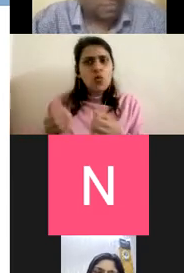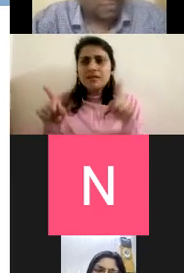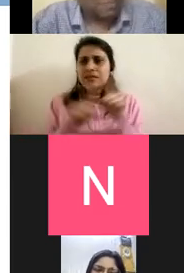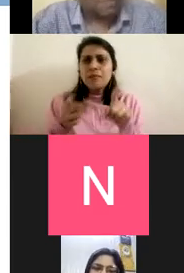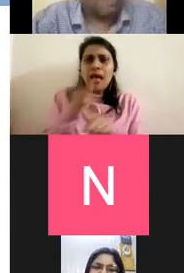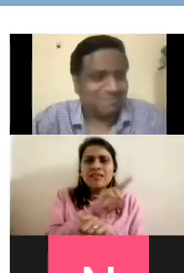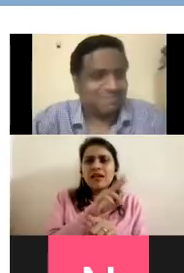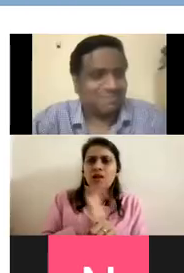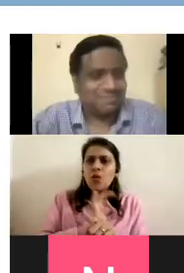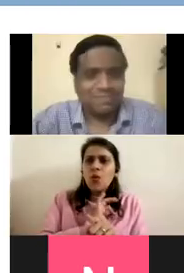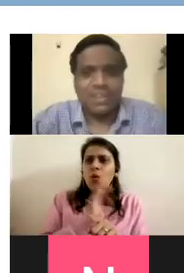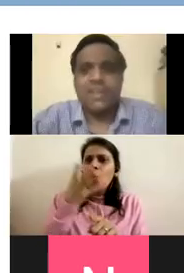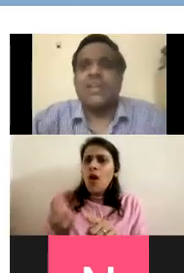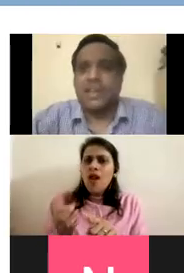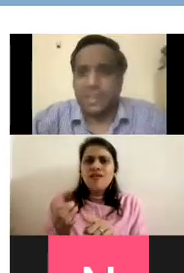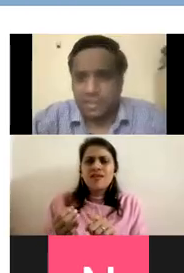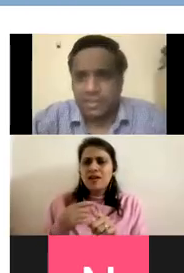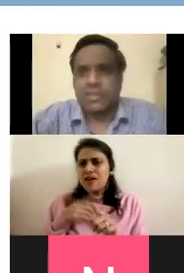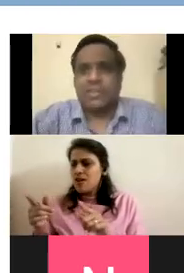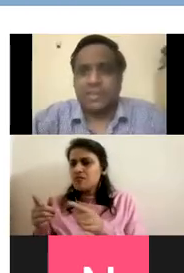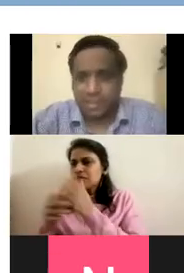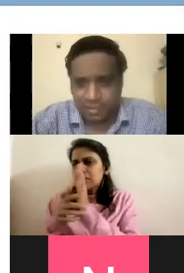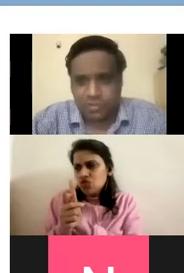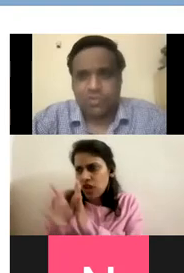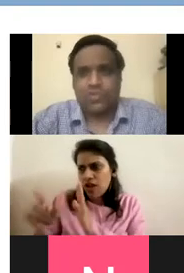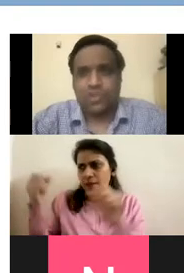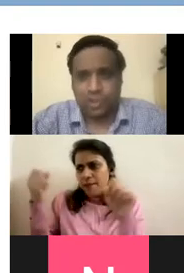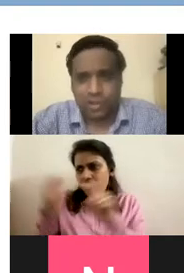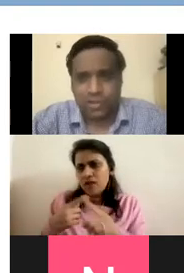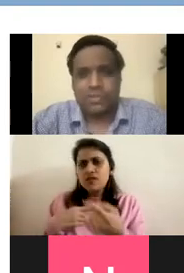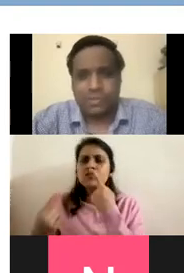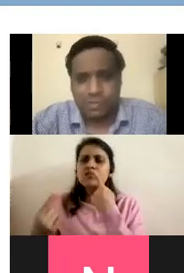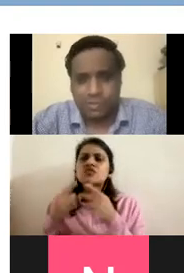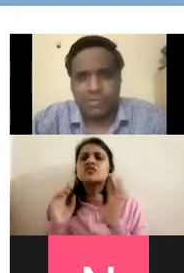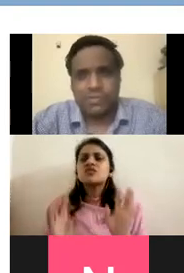then I will check her abilities. And if she's doing it